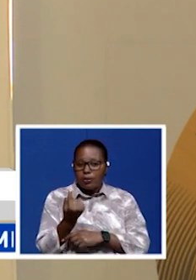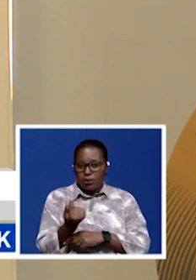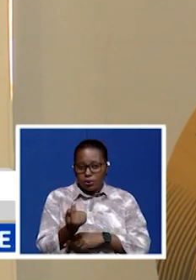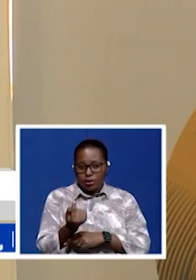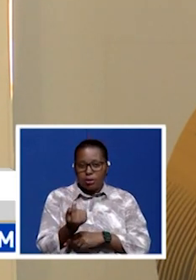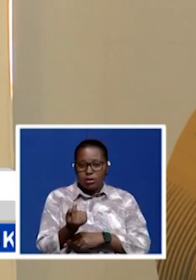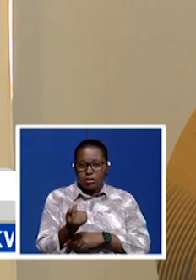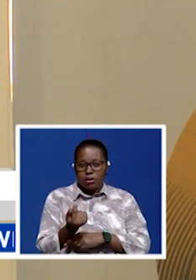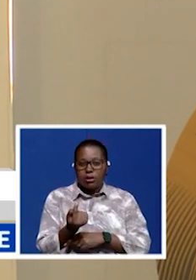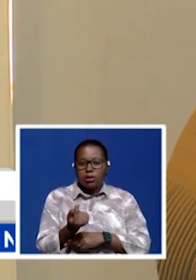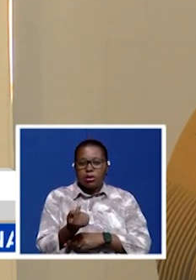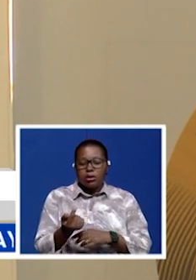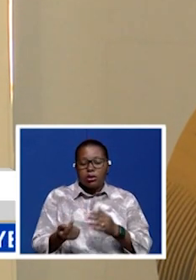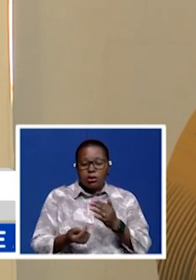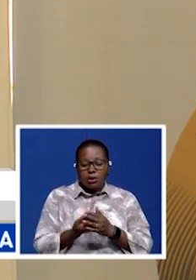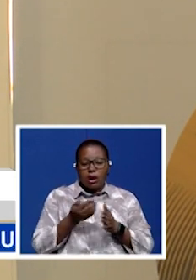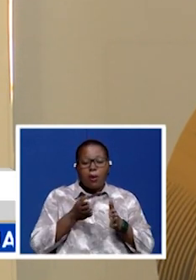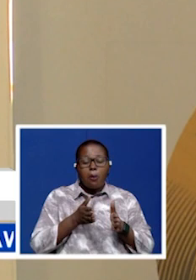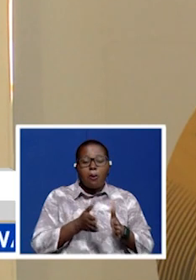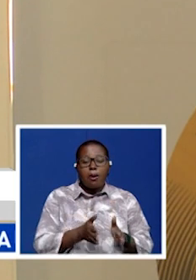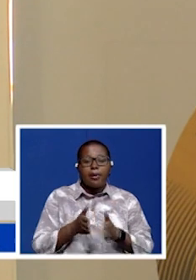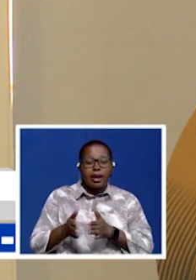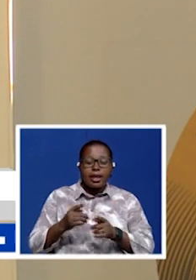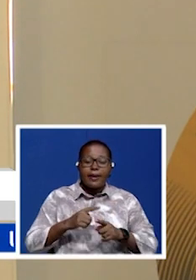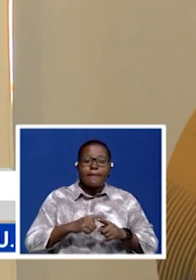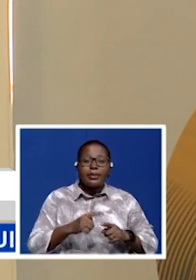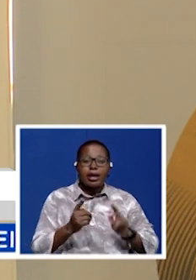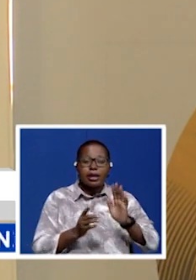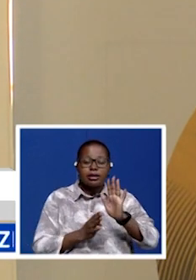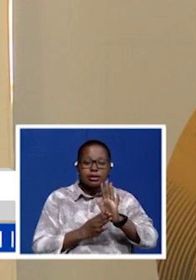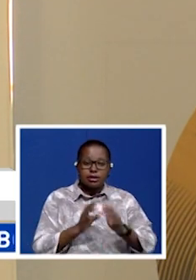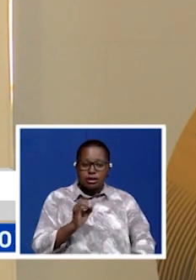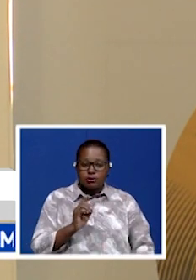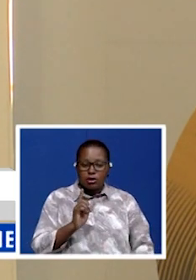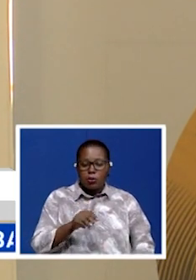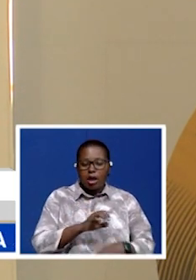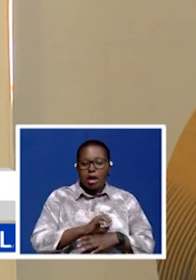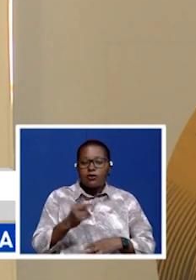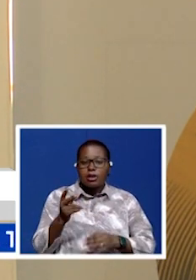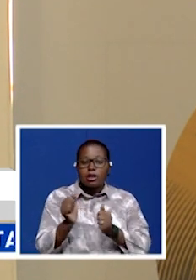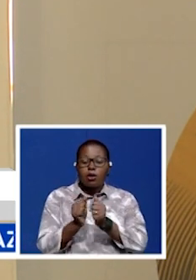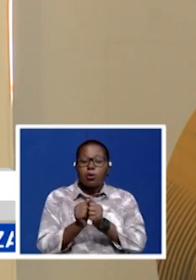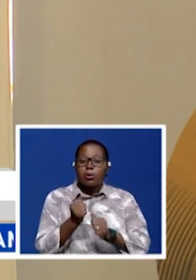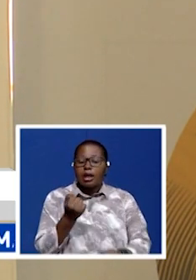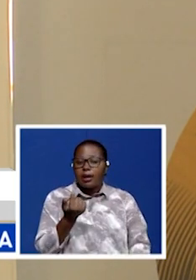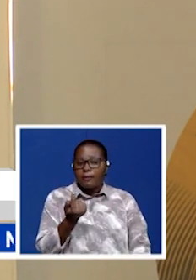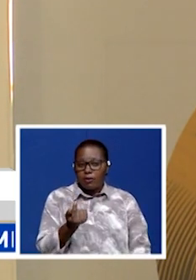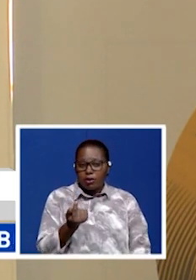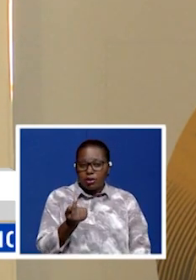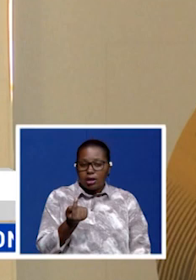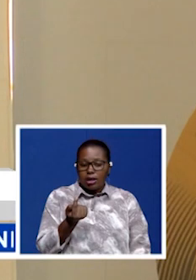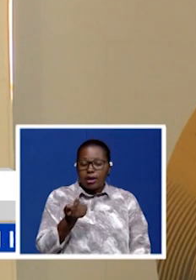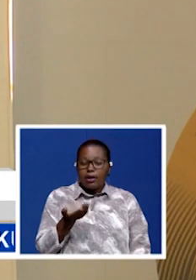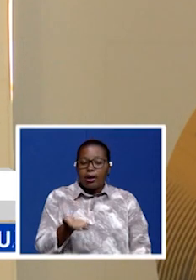2011 yaani kutoka kwa wapangaji 190 tutakuwa na wapangaji 2011 Na